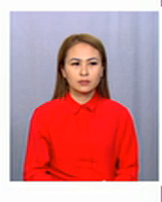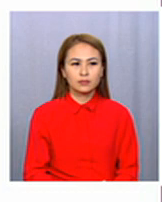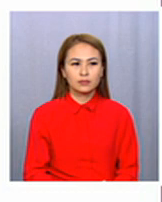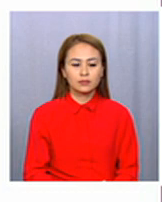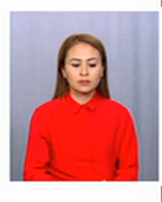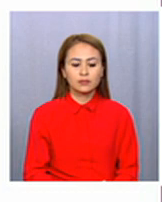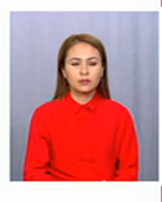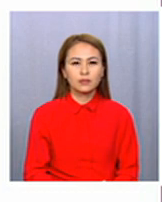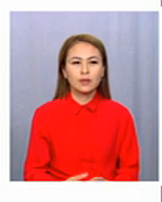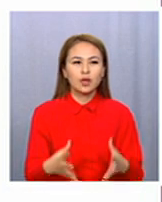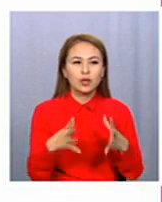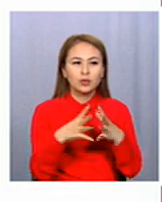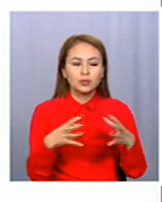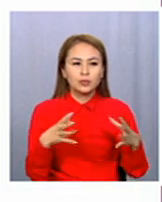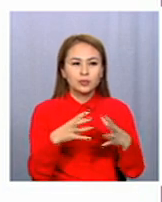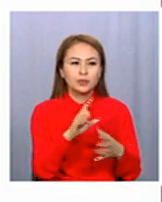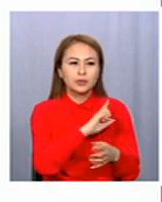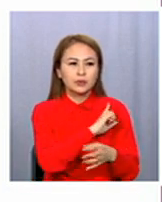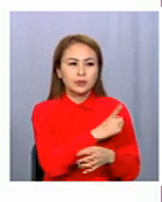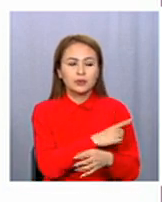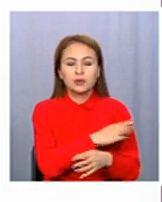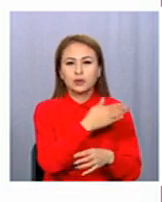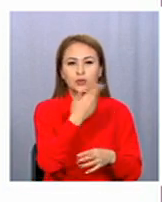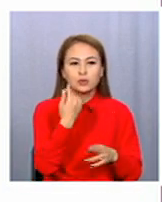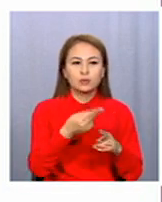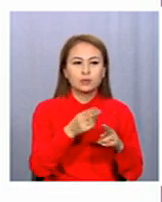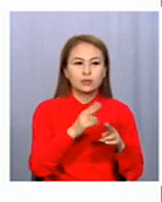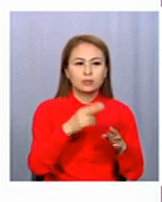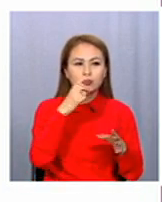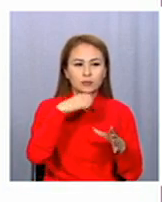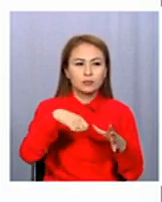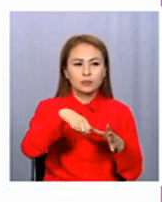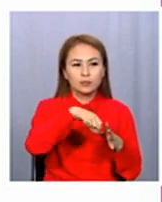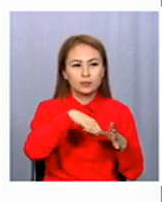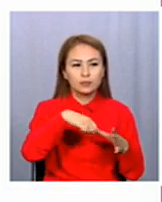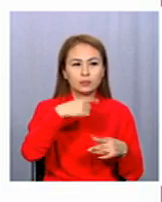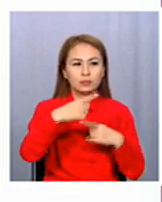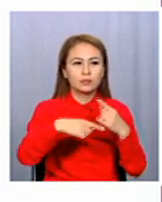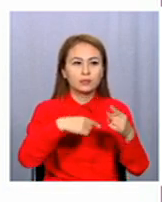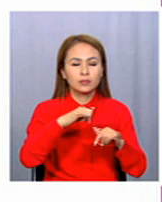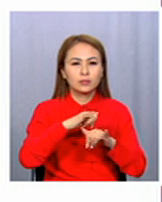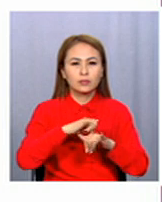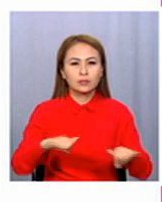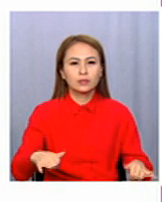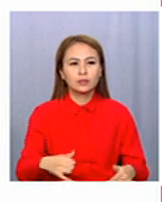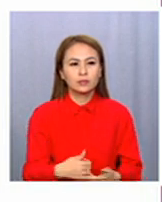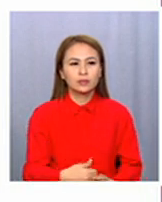Ғарышта тартылыс күшінің жоқтығынан құтыдан шыққан тағам айналаға тарап кетеді.